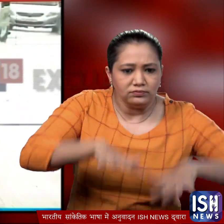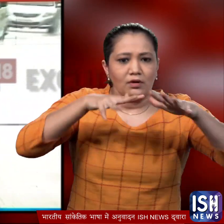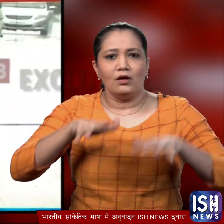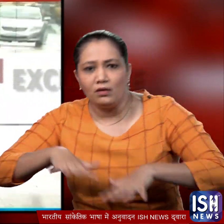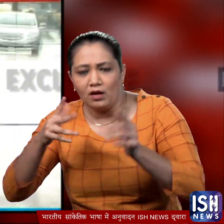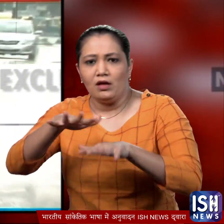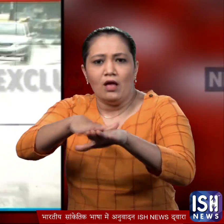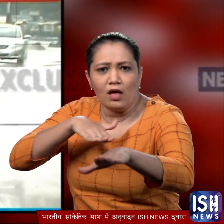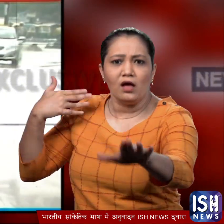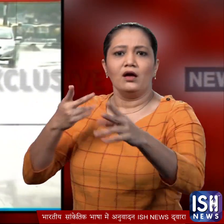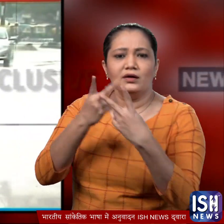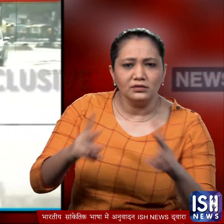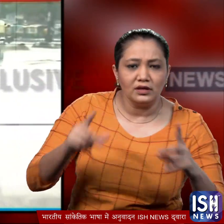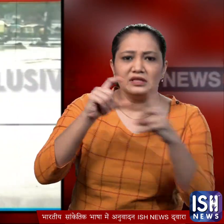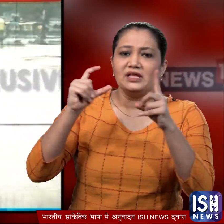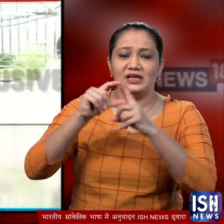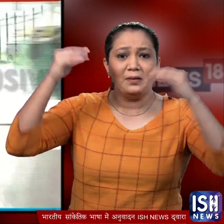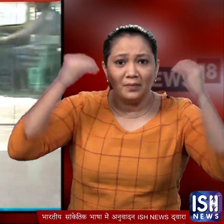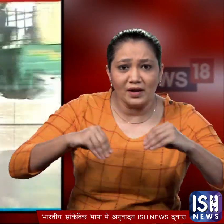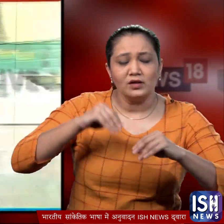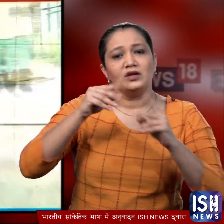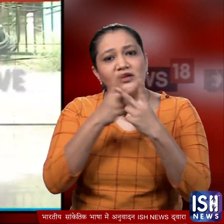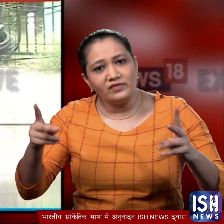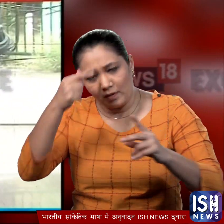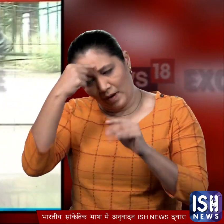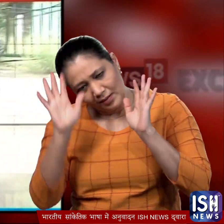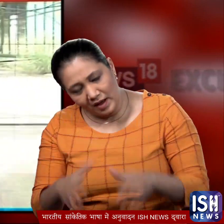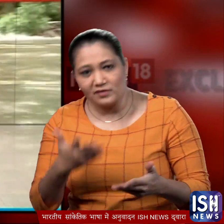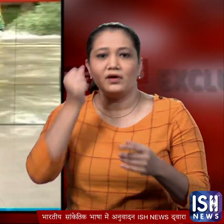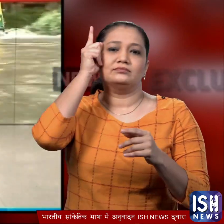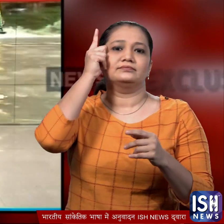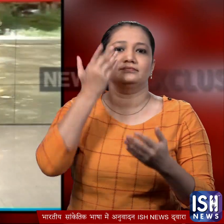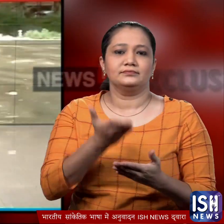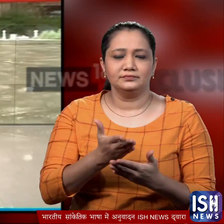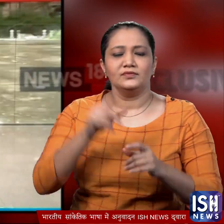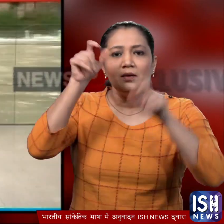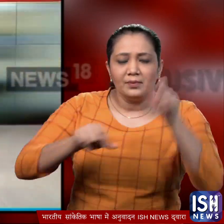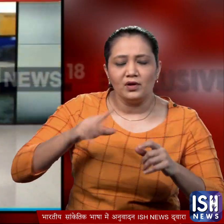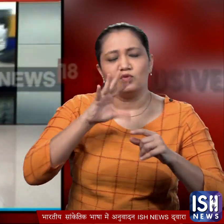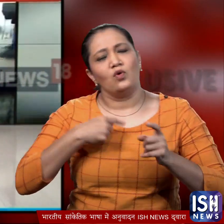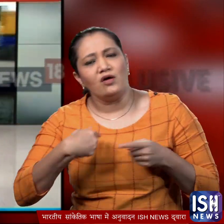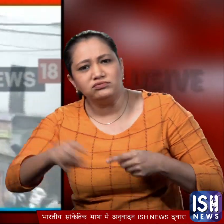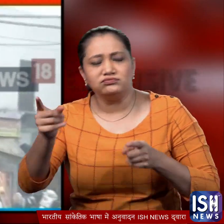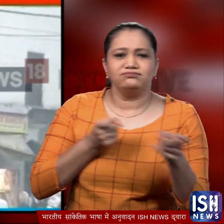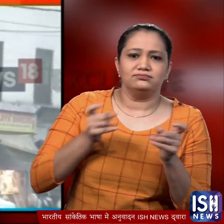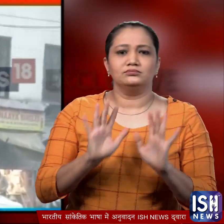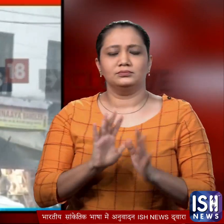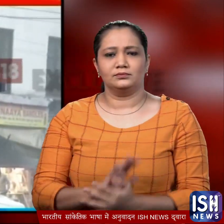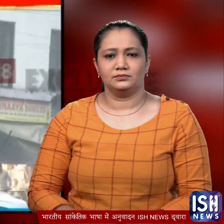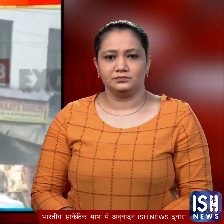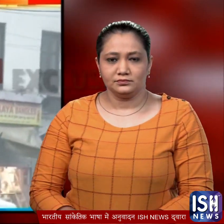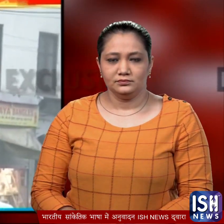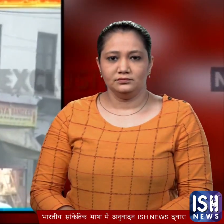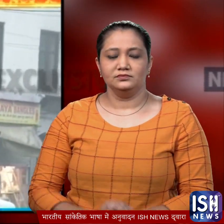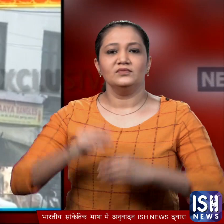और लंबे जाम ने उन्हें याद दिला दिया कि दिल्ली में बारिश अपने साथ मुसीबतें भी लाती हैं, जिससे जनता को जूझना होगा।